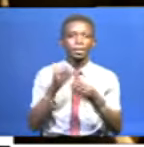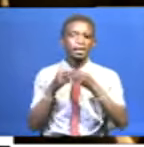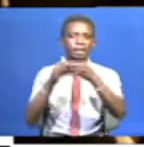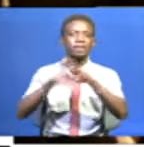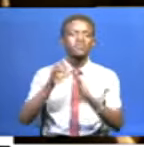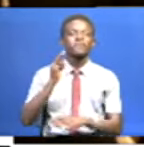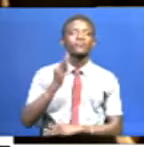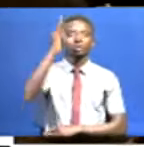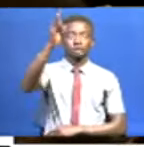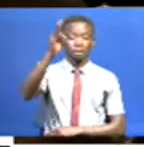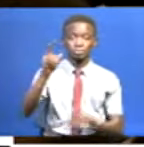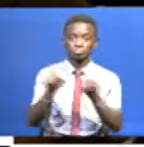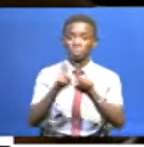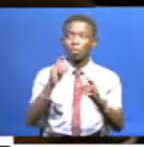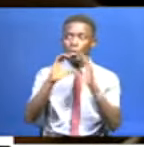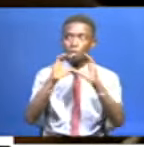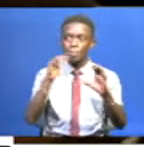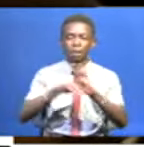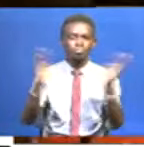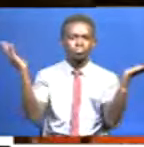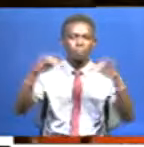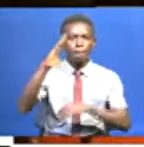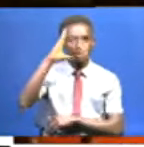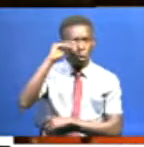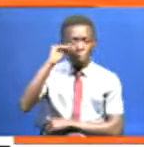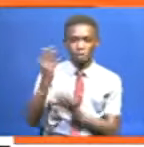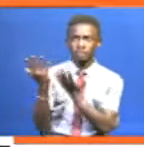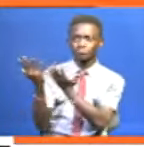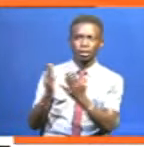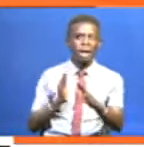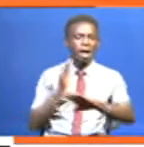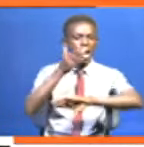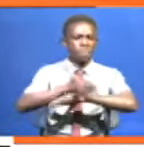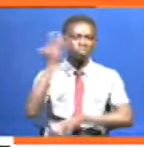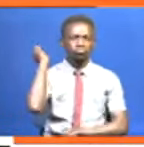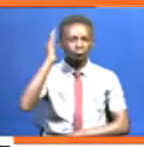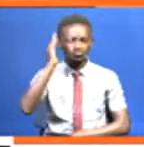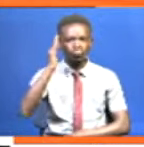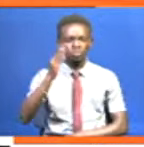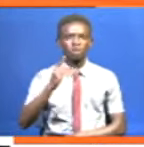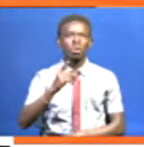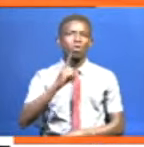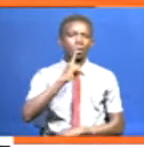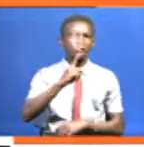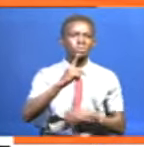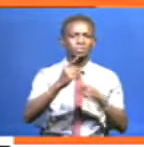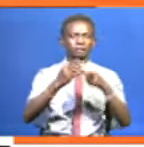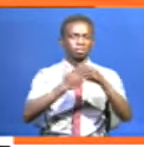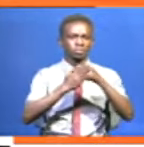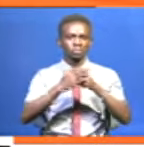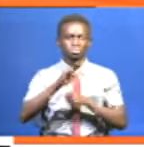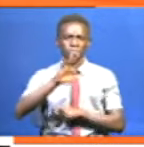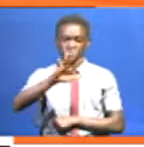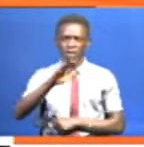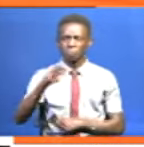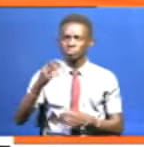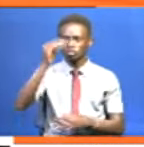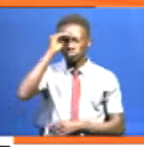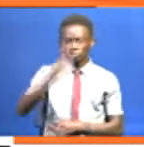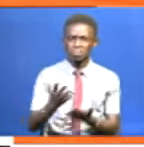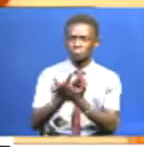huko Mombasa, baada ya kuhutubia wanafunzi 1,895, afisa mkuu anayesimamia shughuli hiyo